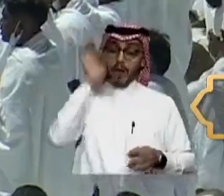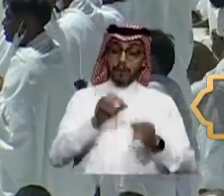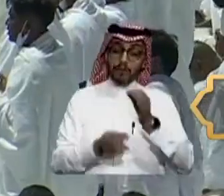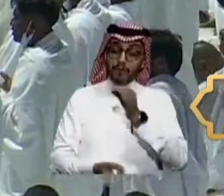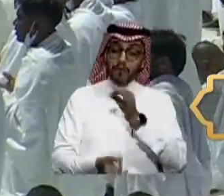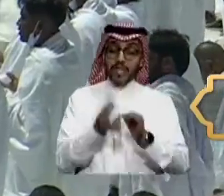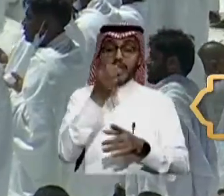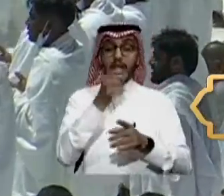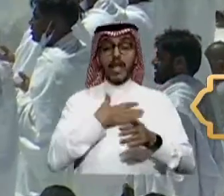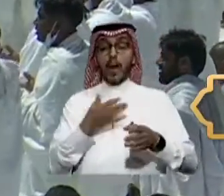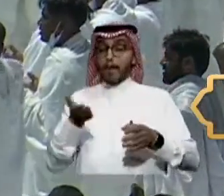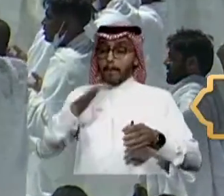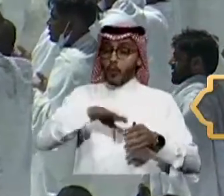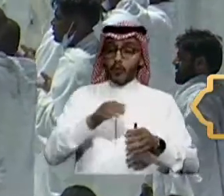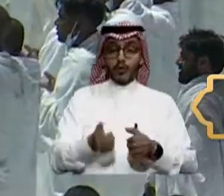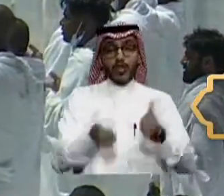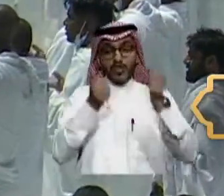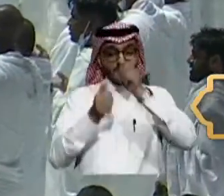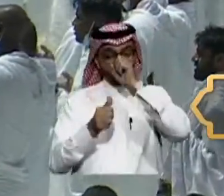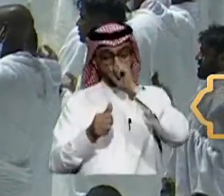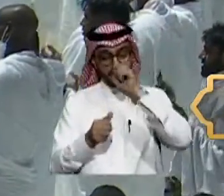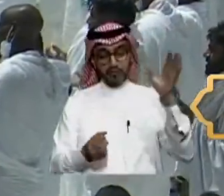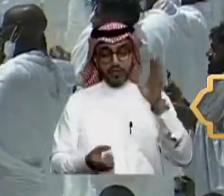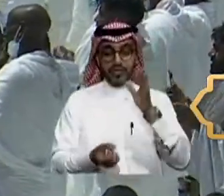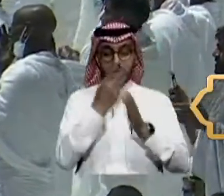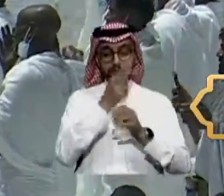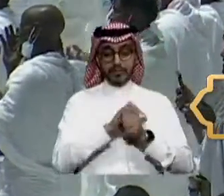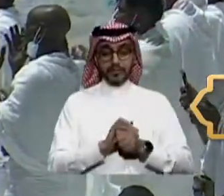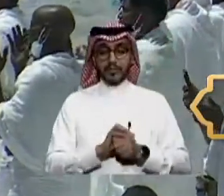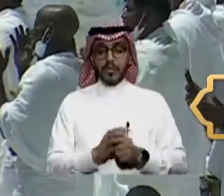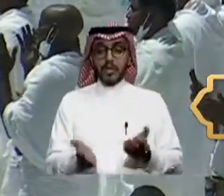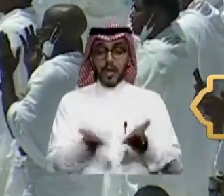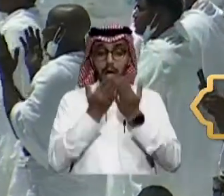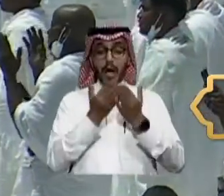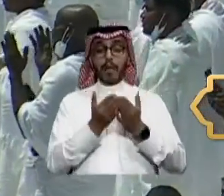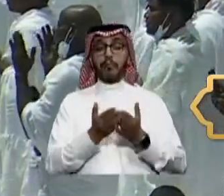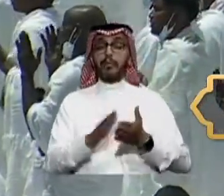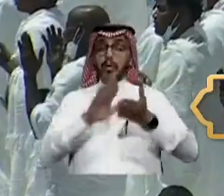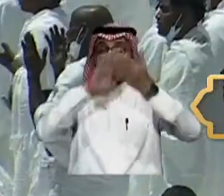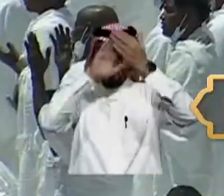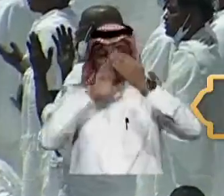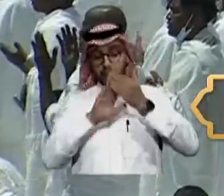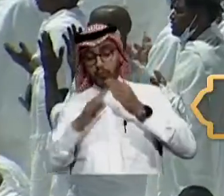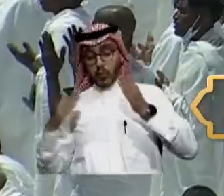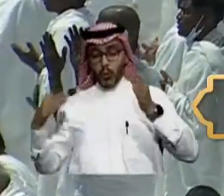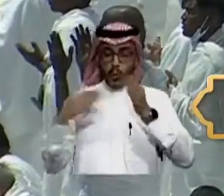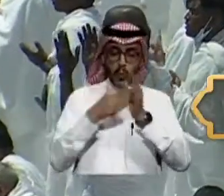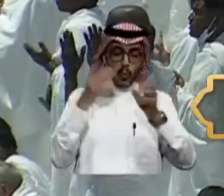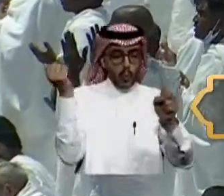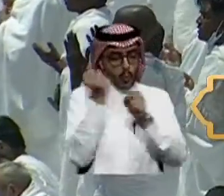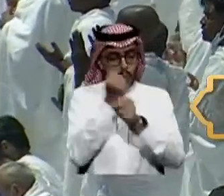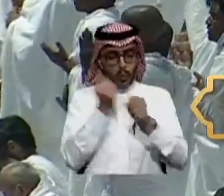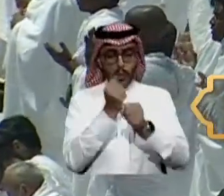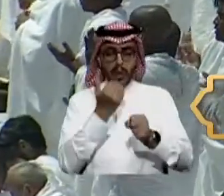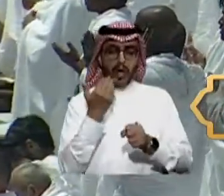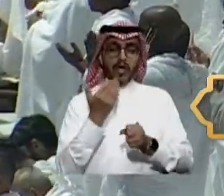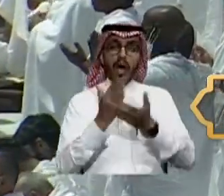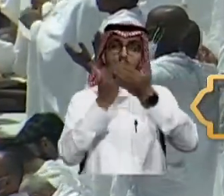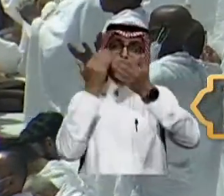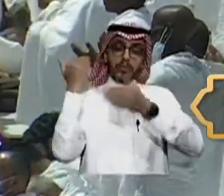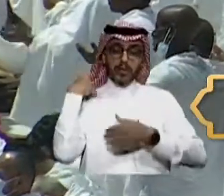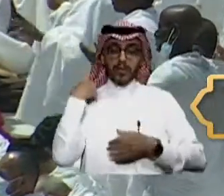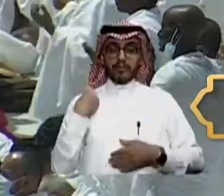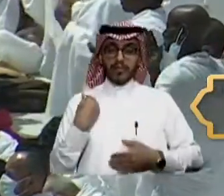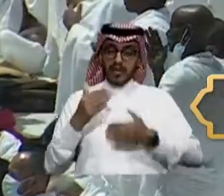فتنه فاقبضنا اليك غير مفتونين اللهم احسن عاقبتنا في الامور كلها